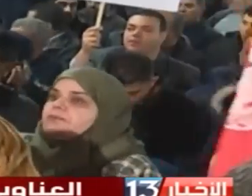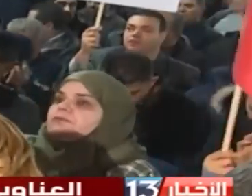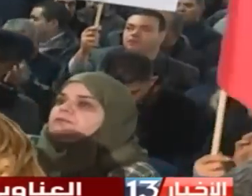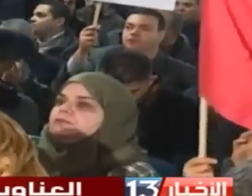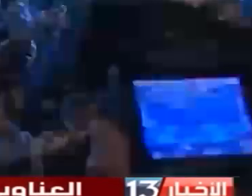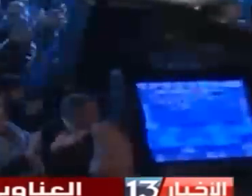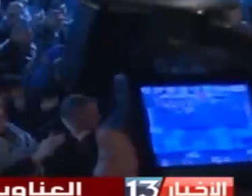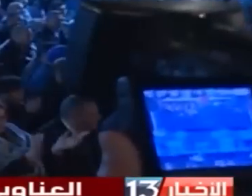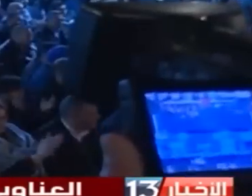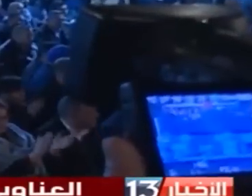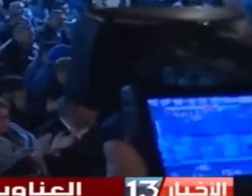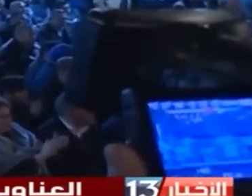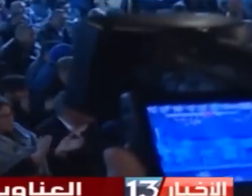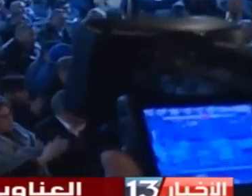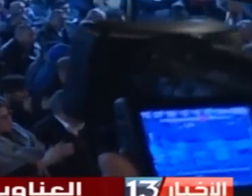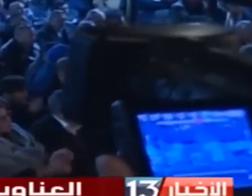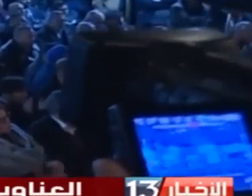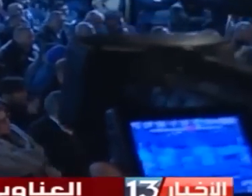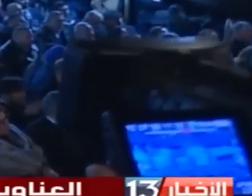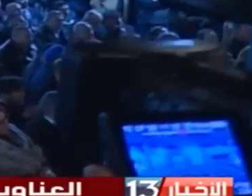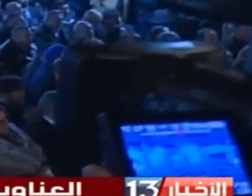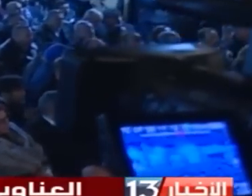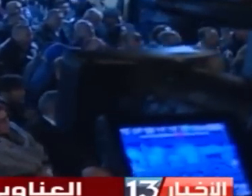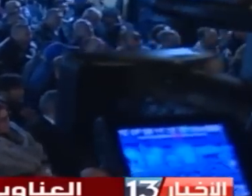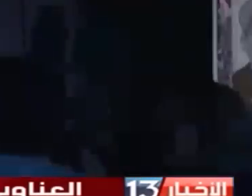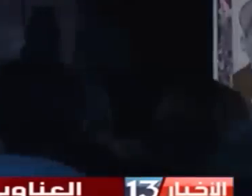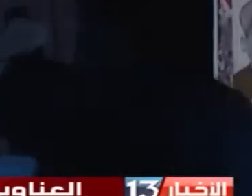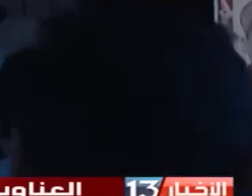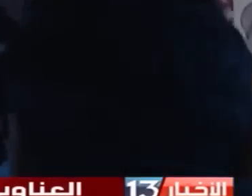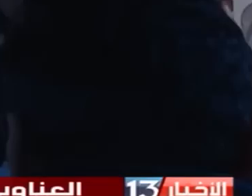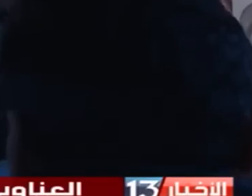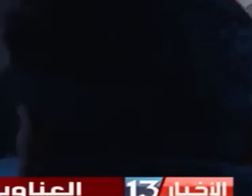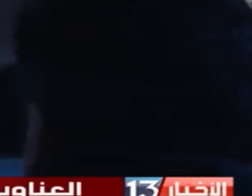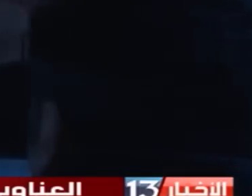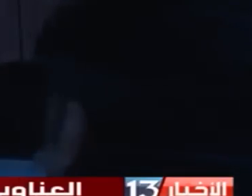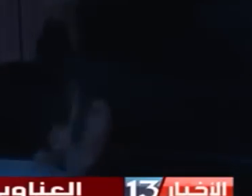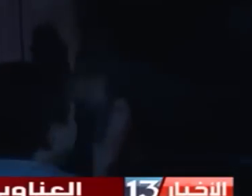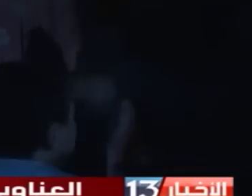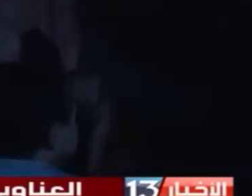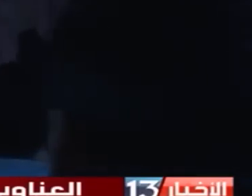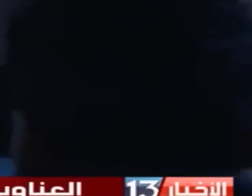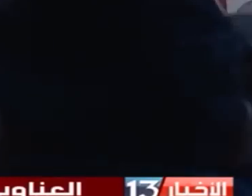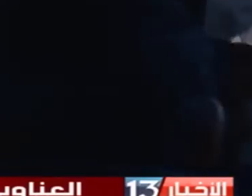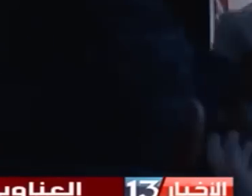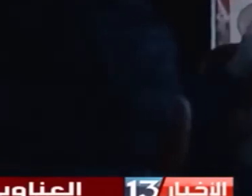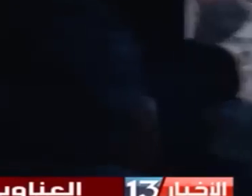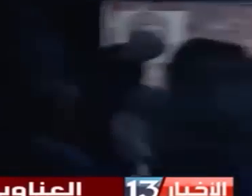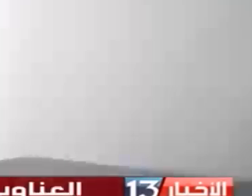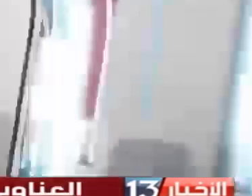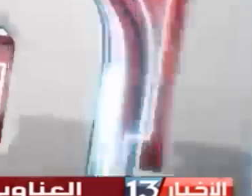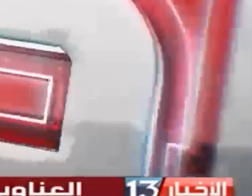والطبيب يصرح بأن المفاوضات مع الحكومة لم ترتقي إلى تطلعات المنظمة.